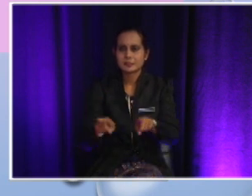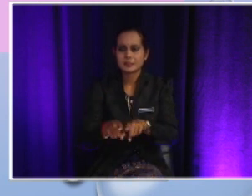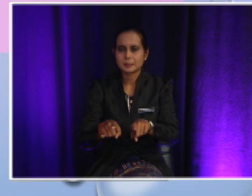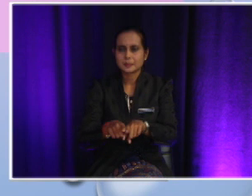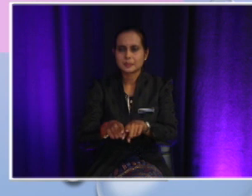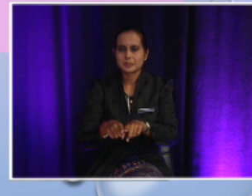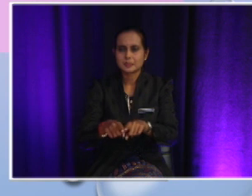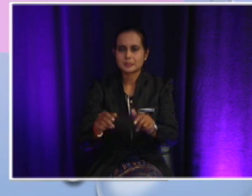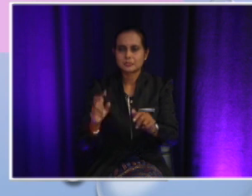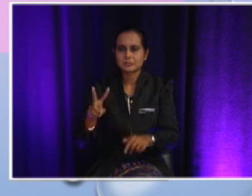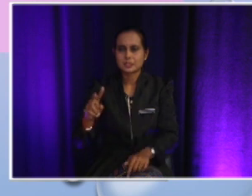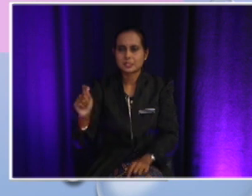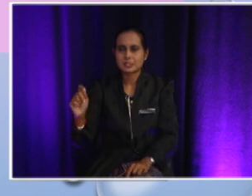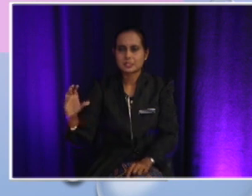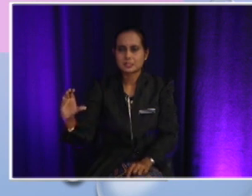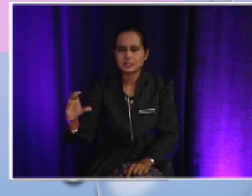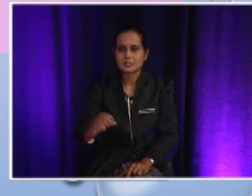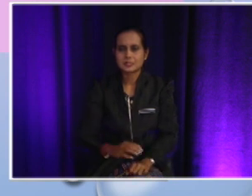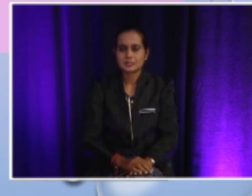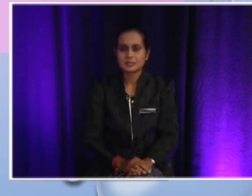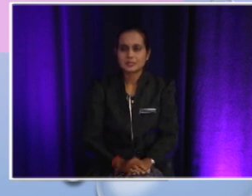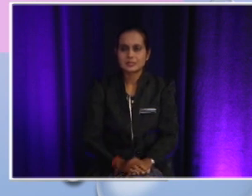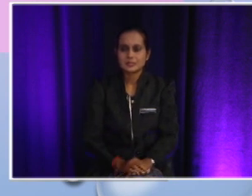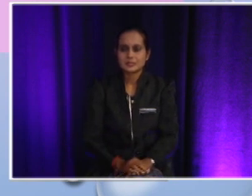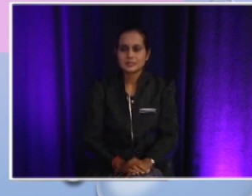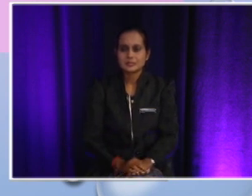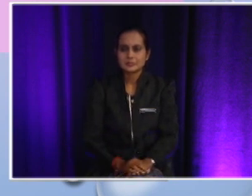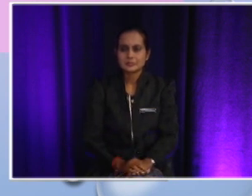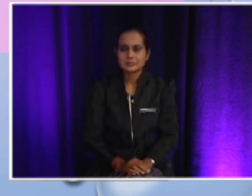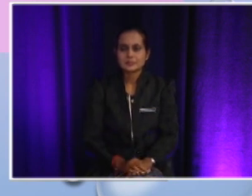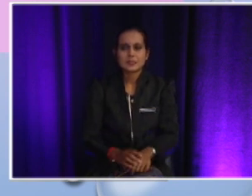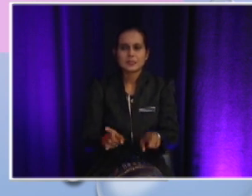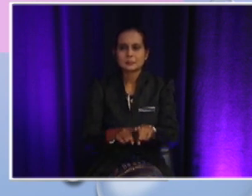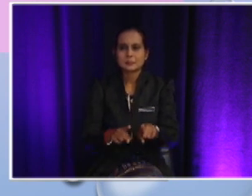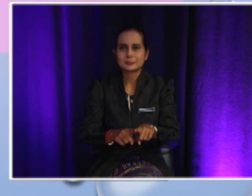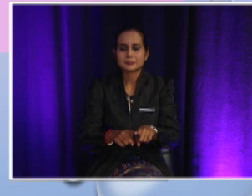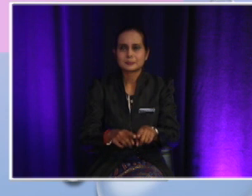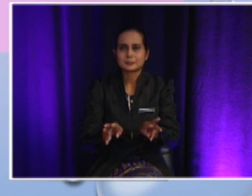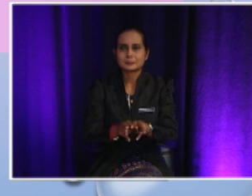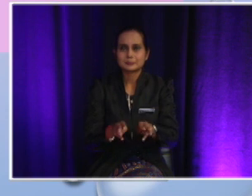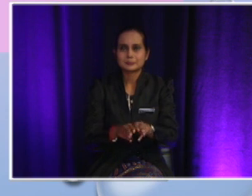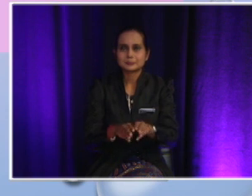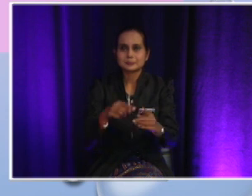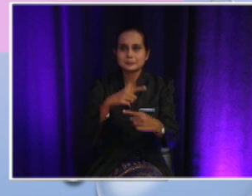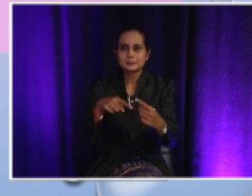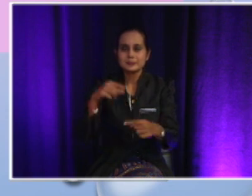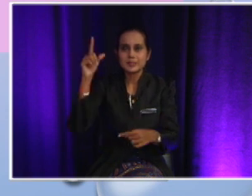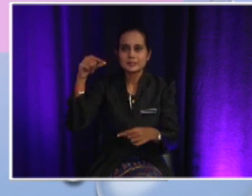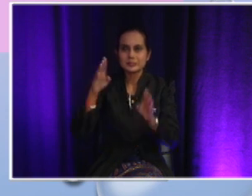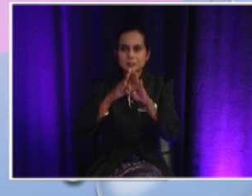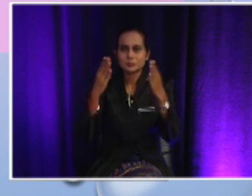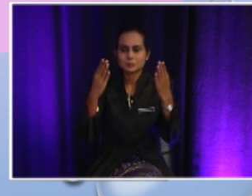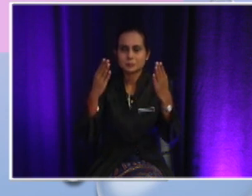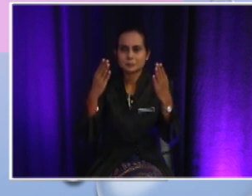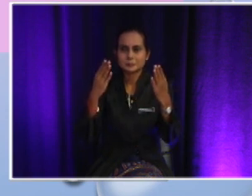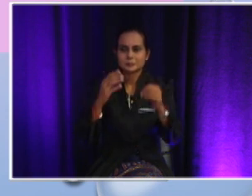dengan VCC. Okey, sama dengan sini adalah VCC. Seolah-olah apabila sini dah suis terbuka ni, okey,